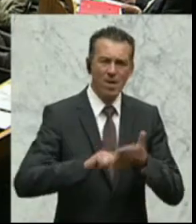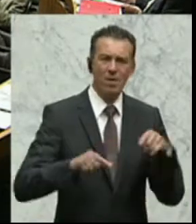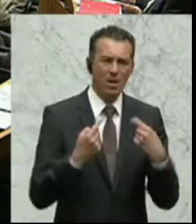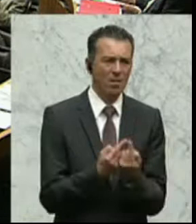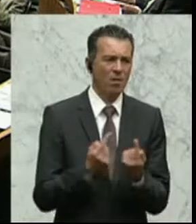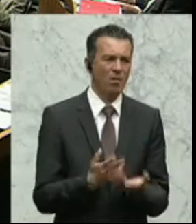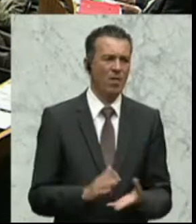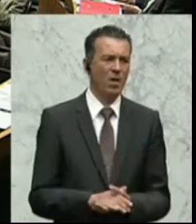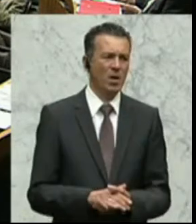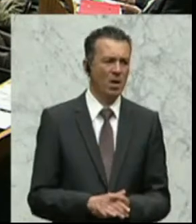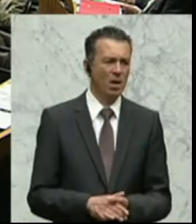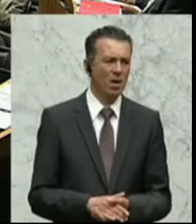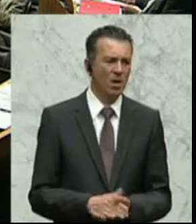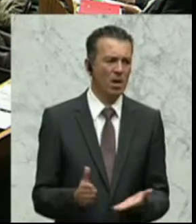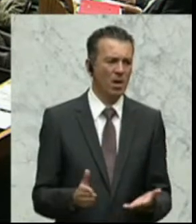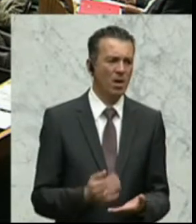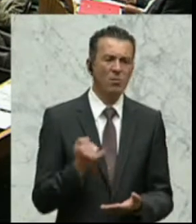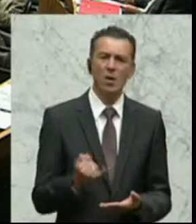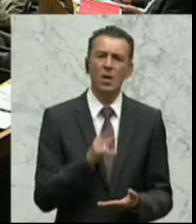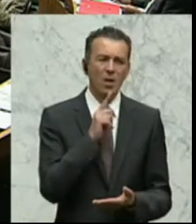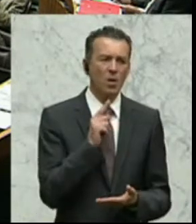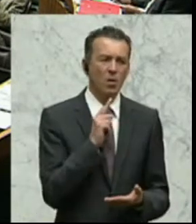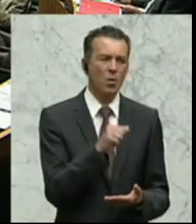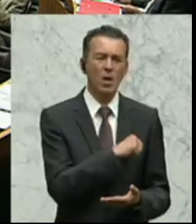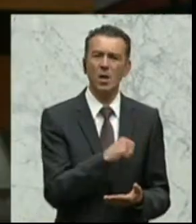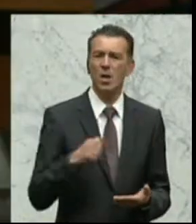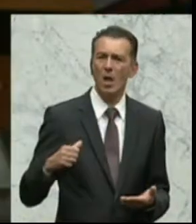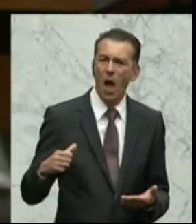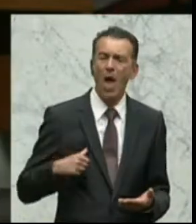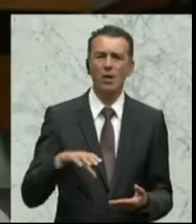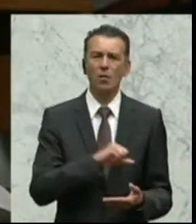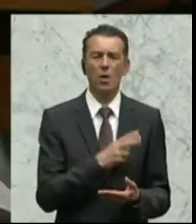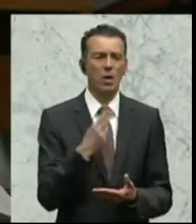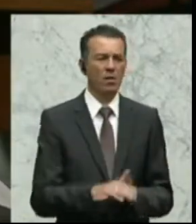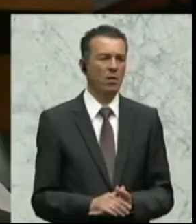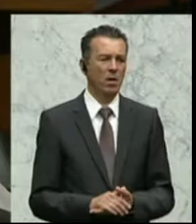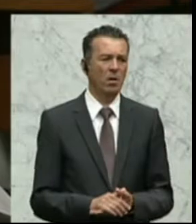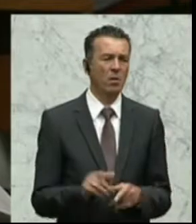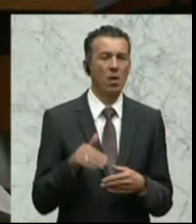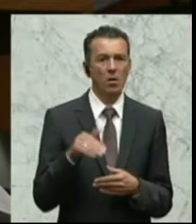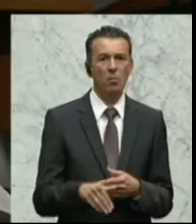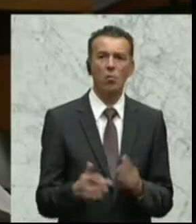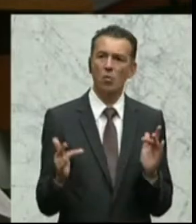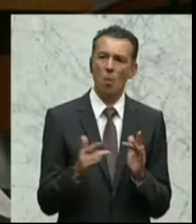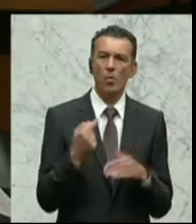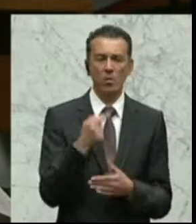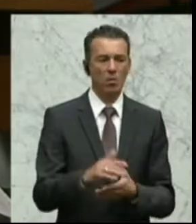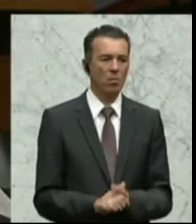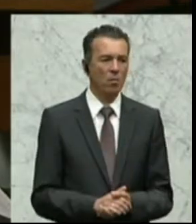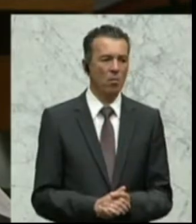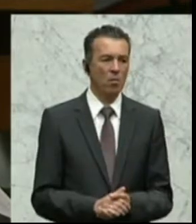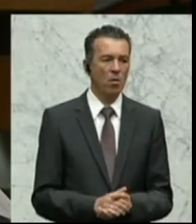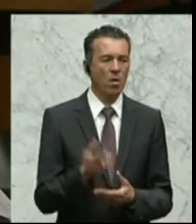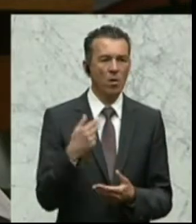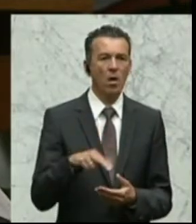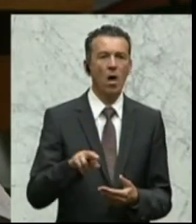Land, permanent nur die eigenen Vorteile zu sehen. Und dann hat, und das muss ich aber der Opposition sagen, ein Bruno Rossmann dann recht